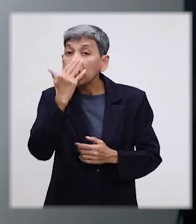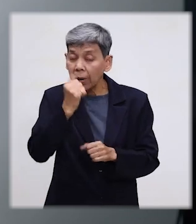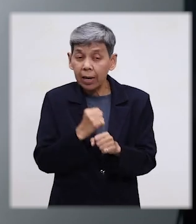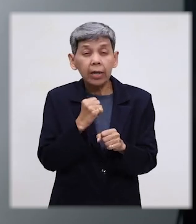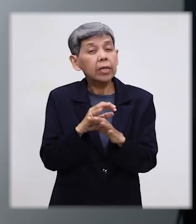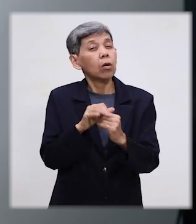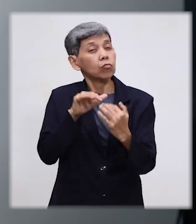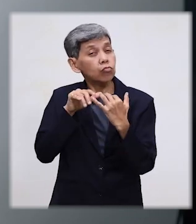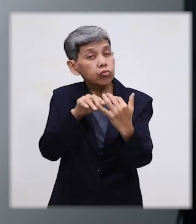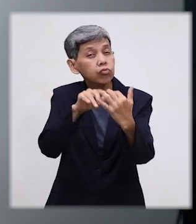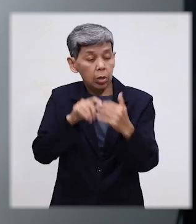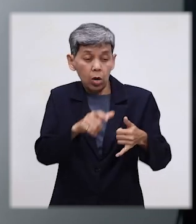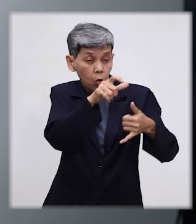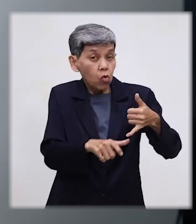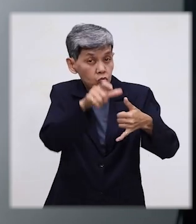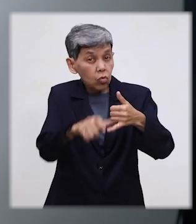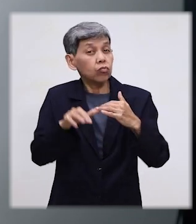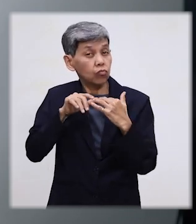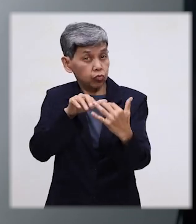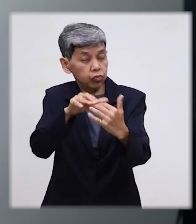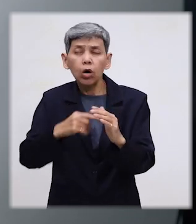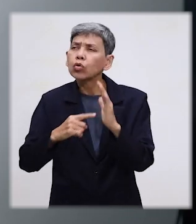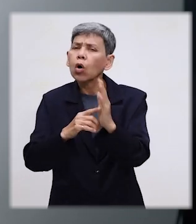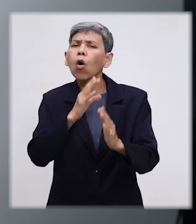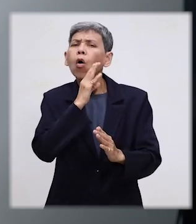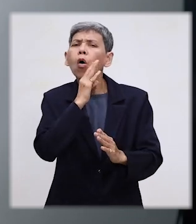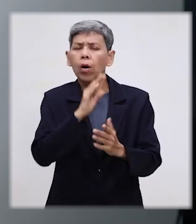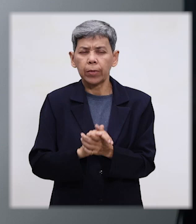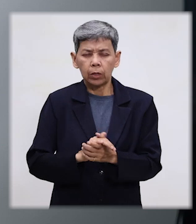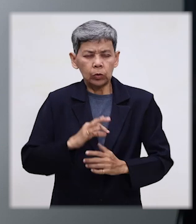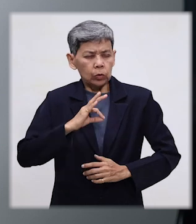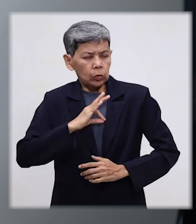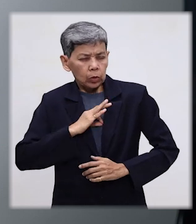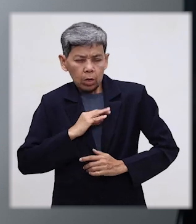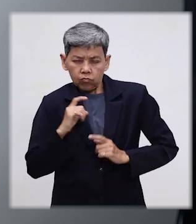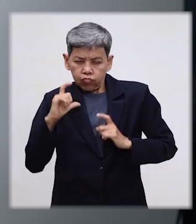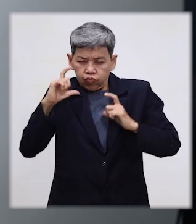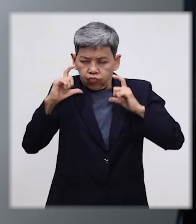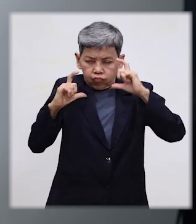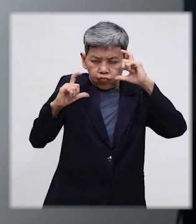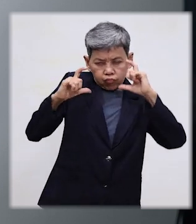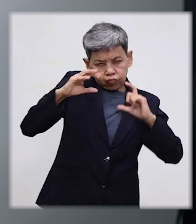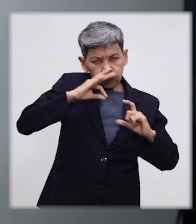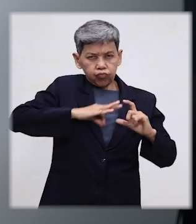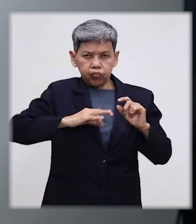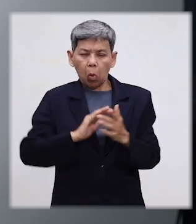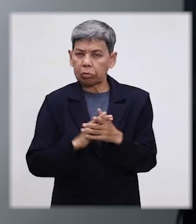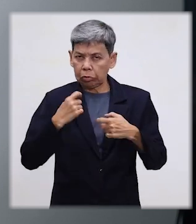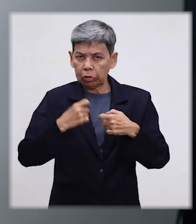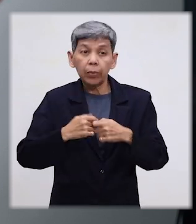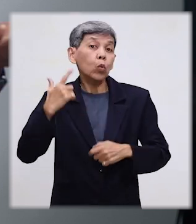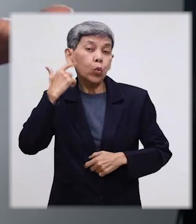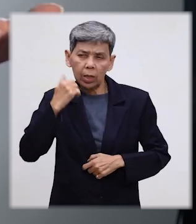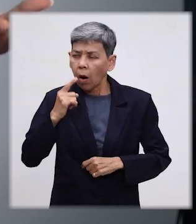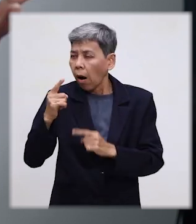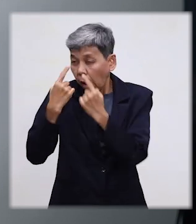ราะว่าการสื่อสารสำหรับตัวบุคคลอย่างเช่นเวลาแคสติ้งเรื่องอารมณ์อะไรอย่างเงี้ยฮะมันยากตรงที่อย่างคนปก